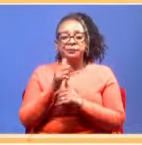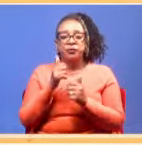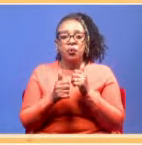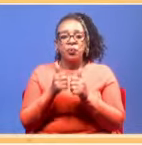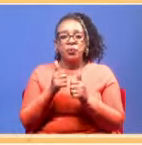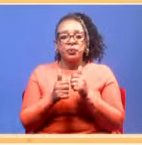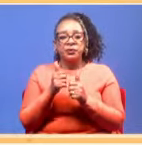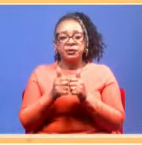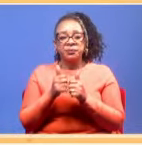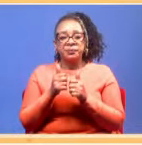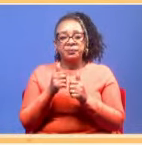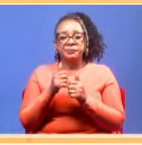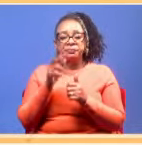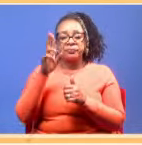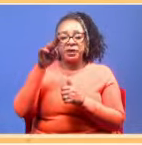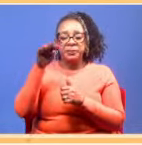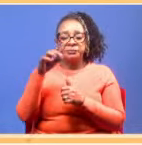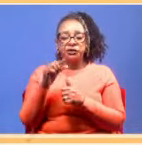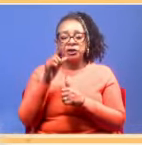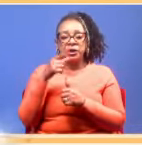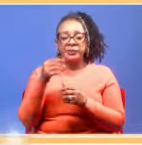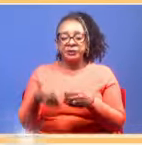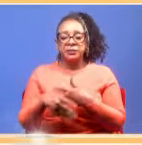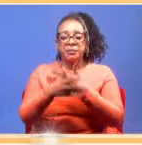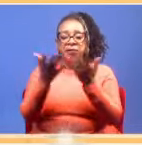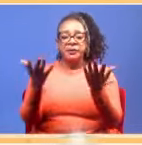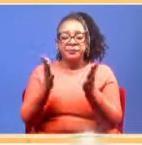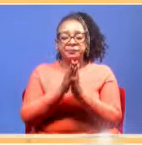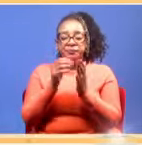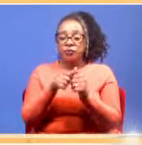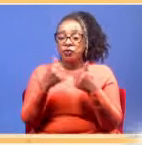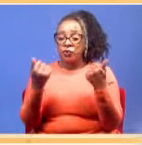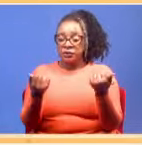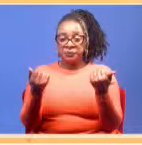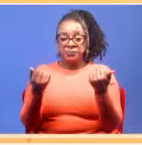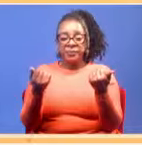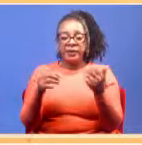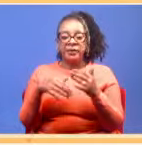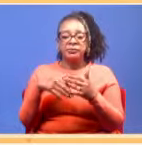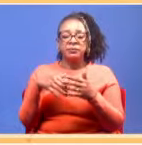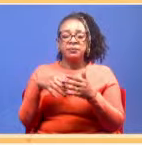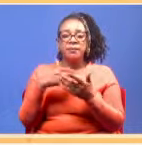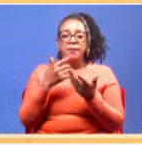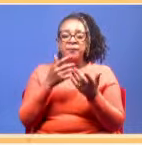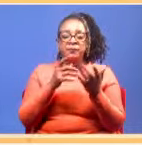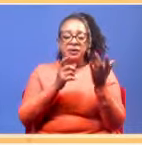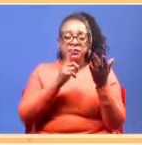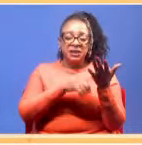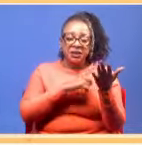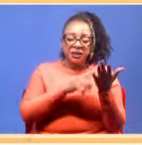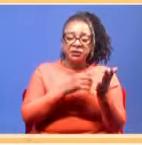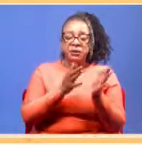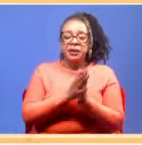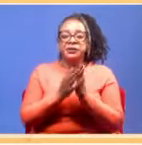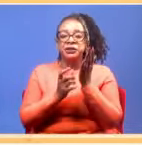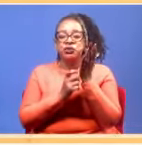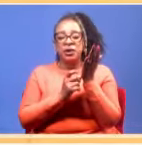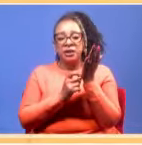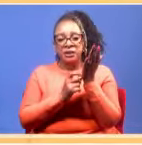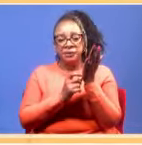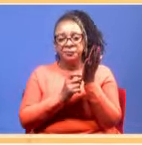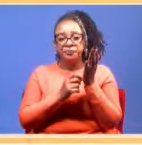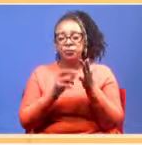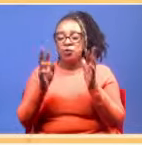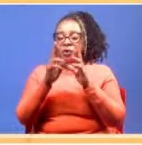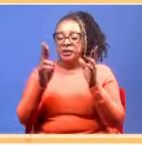the Nation Media is supplying us with the newspapers, Daily Nation and Taifa Leo. We are able to give to